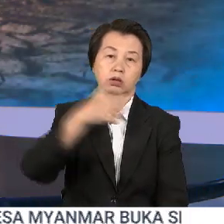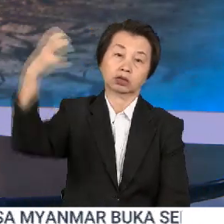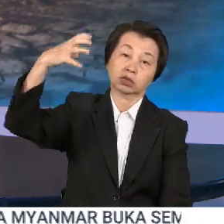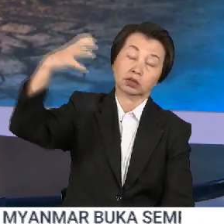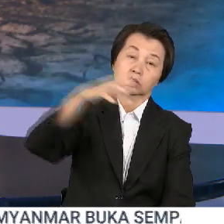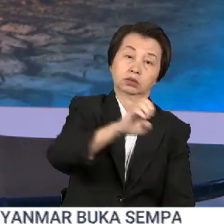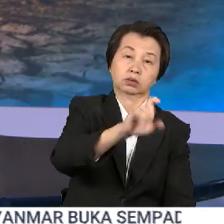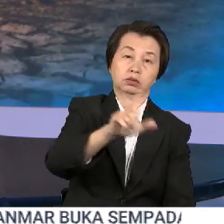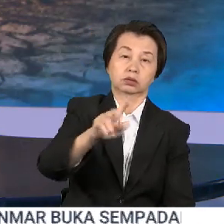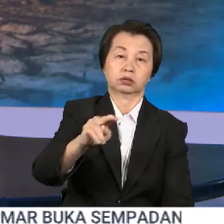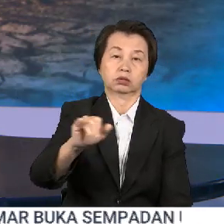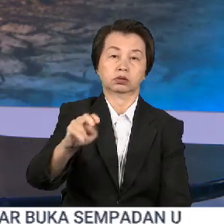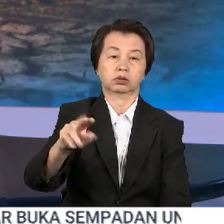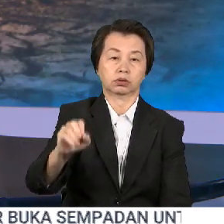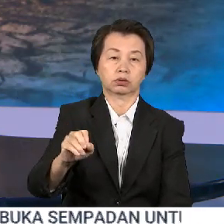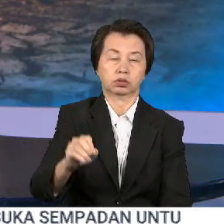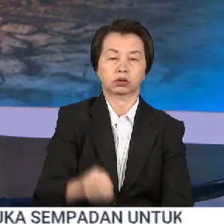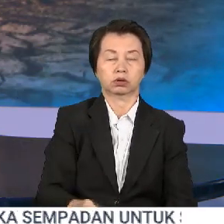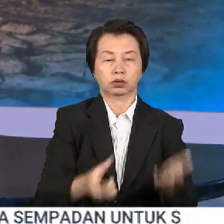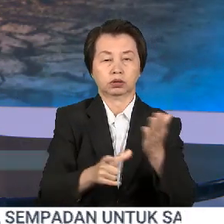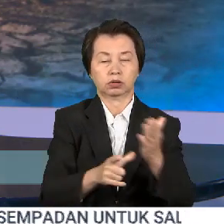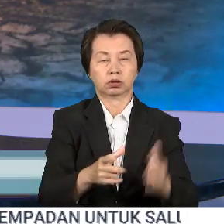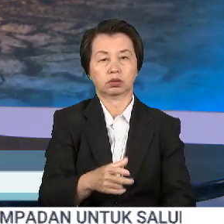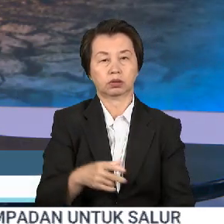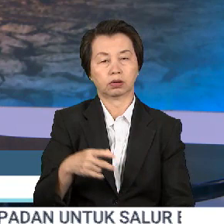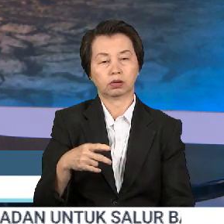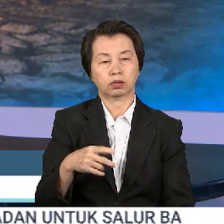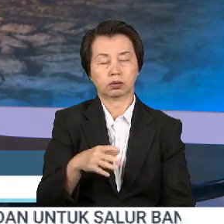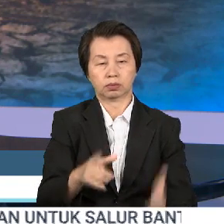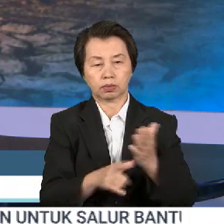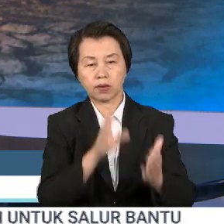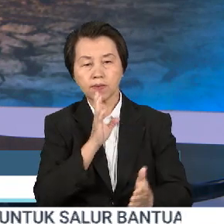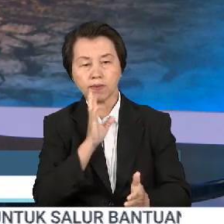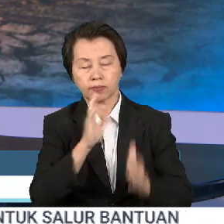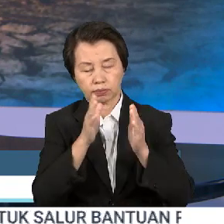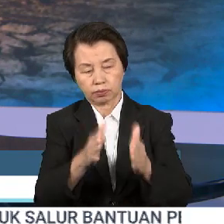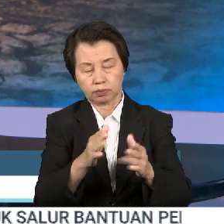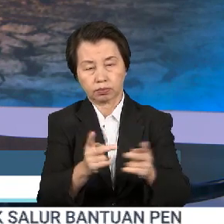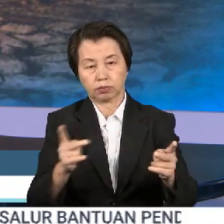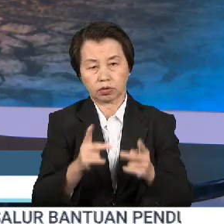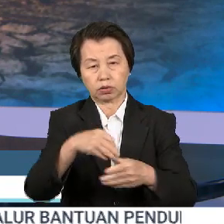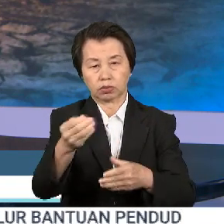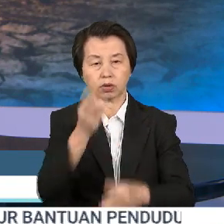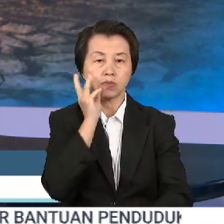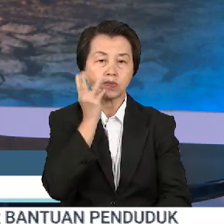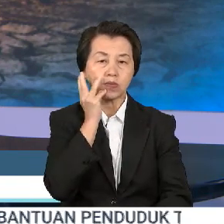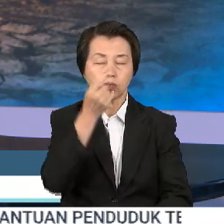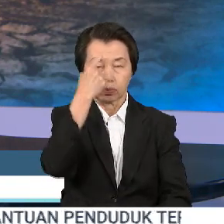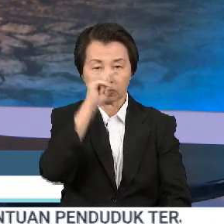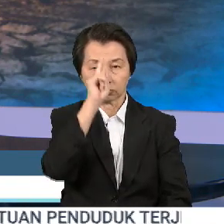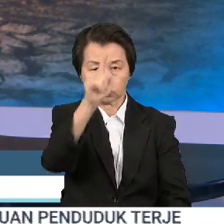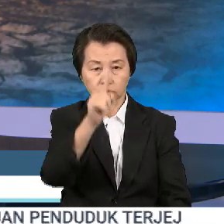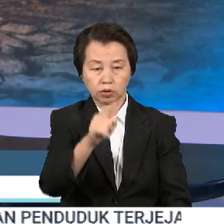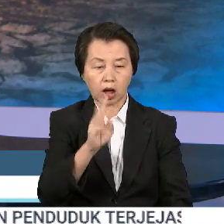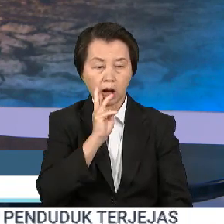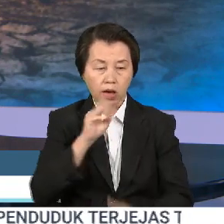El Nino yang melanda negara. Timbalan Menterinya Chan Fung Hin berkata tumpuan utama membabitkan kawasan pengeluaran padi bagi memastikan